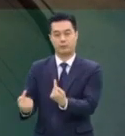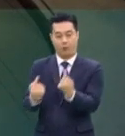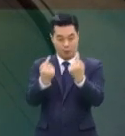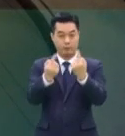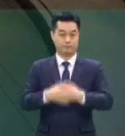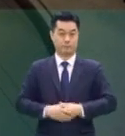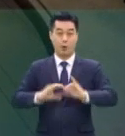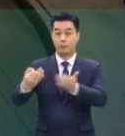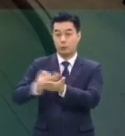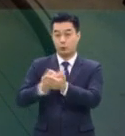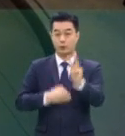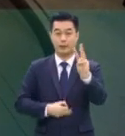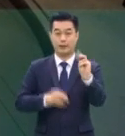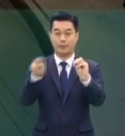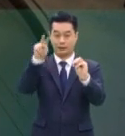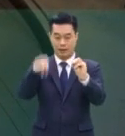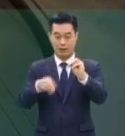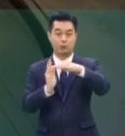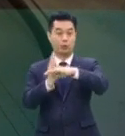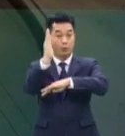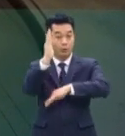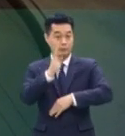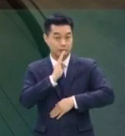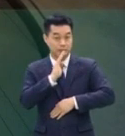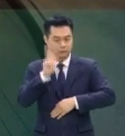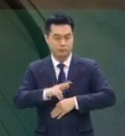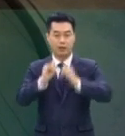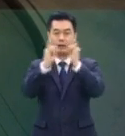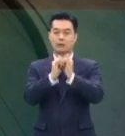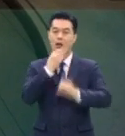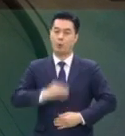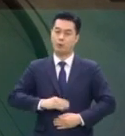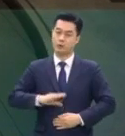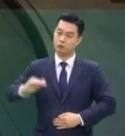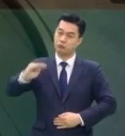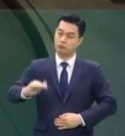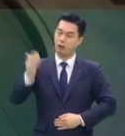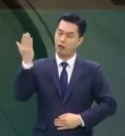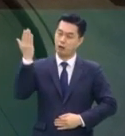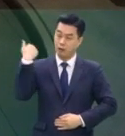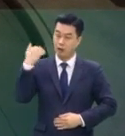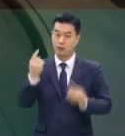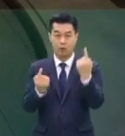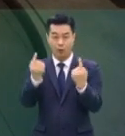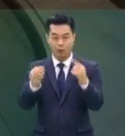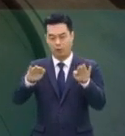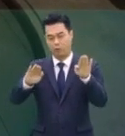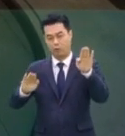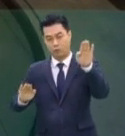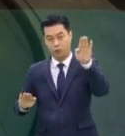국민소득은 3만 달러 를 넘어섰지만 사회 복지 수준은 여전히 기존의 선진국들과 격차가